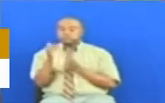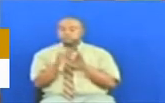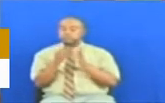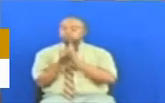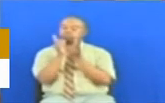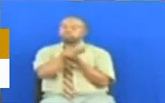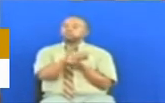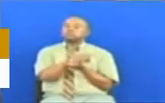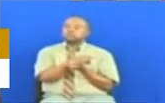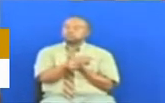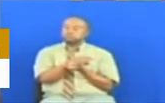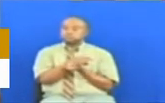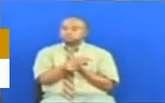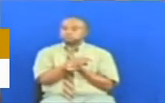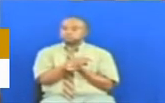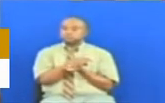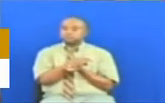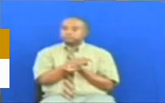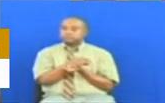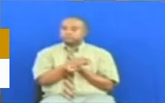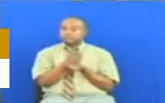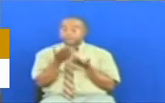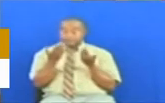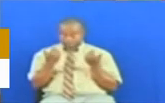sasa tunaenda katika kutoa